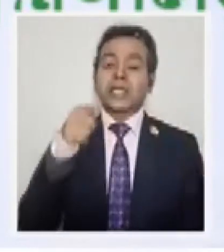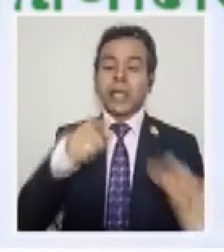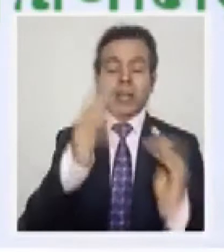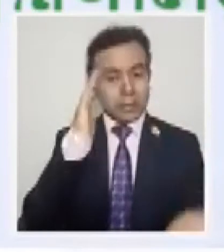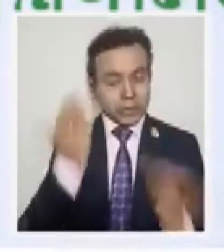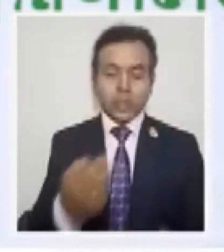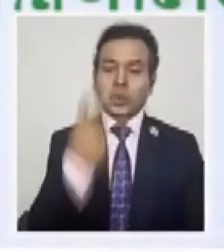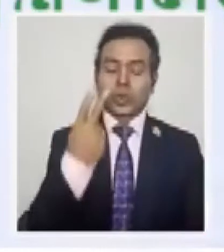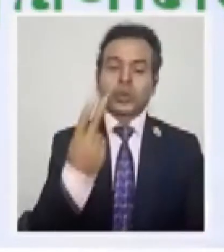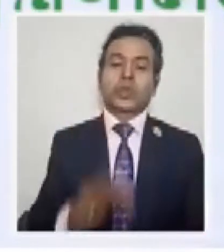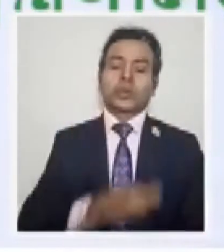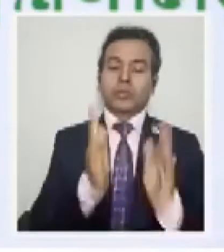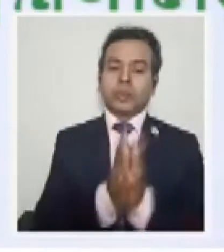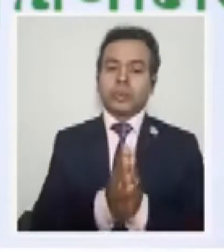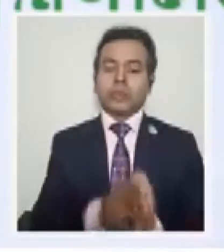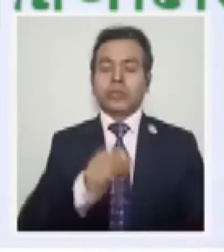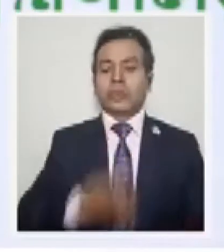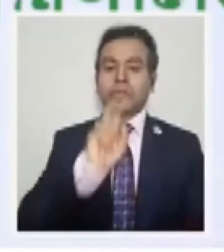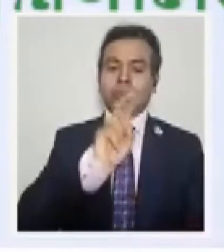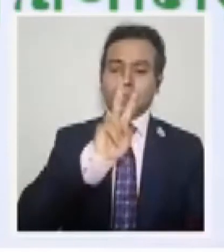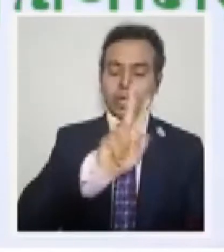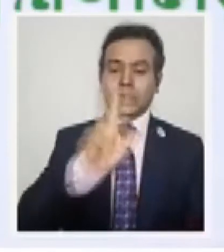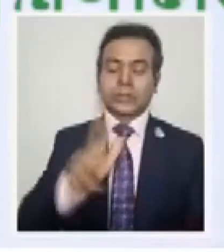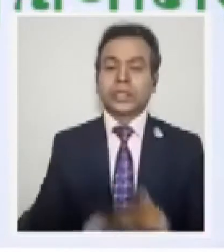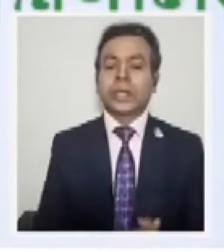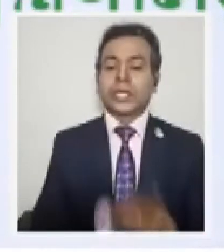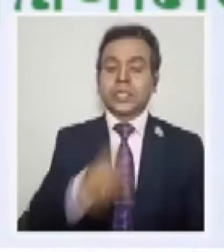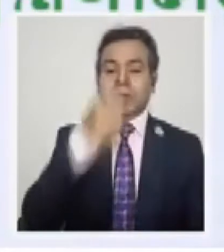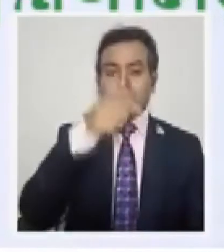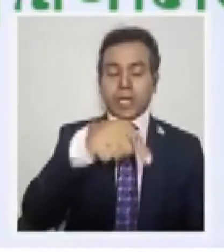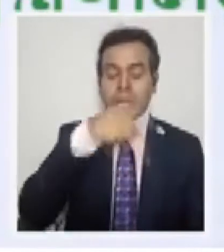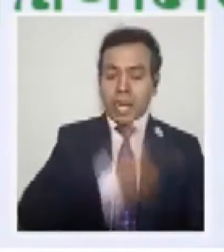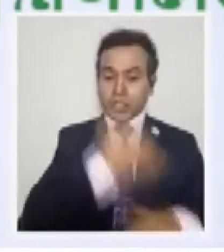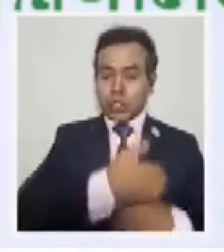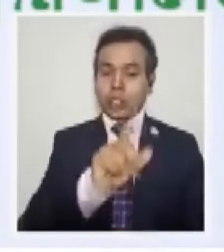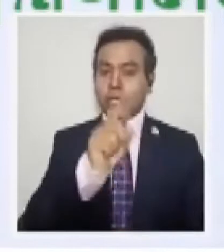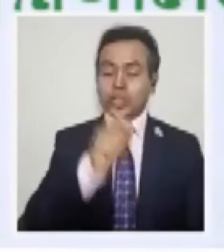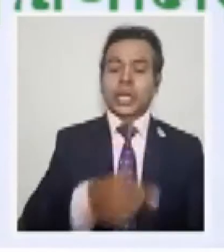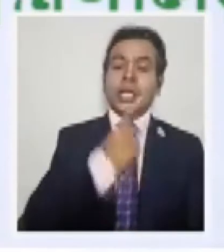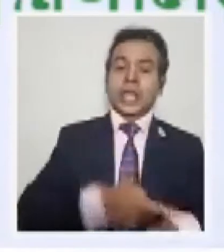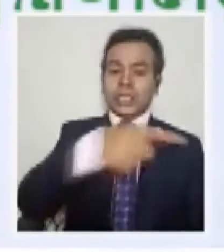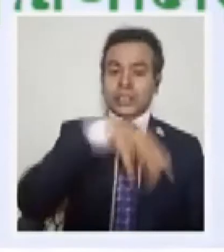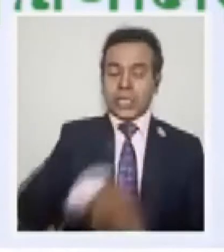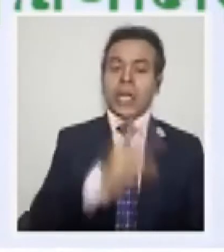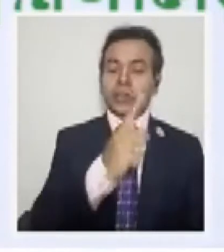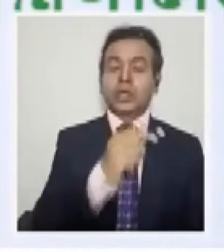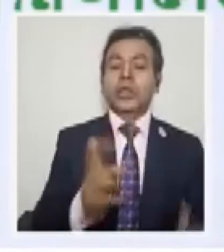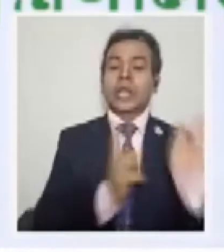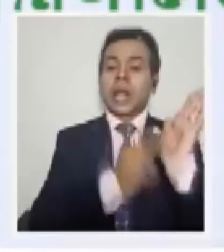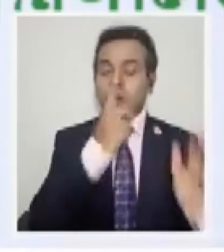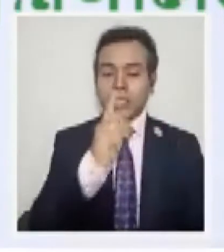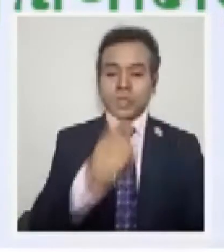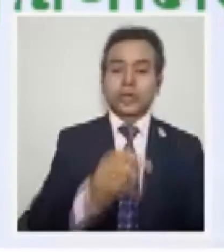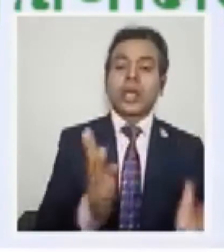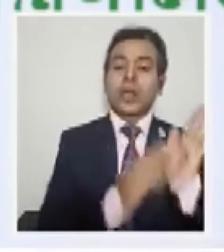জন। হসপিটালে মৃত্যুবরণ করেছেন 26 জন এবং বাসায় মৃত্যুবরণ করেছেন 2 জন। এলাকা ভিত্তিক